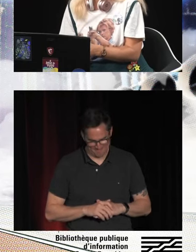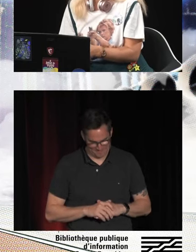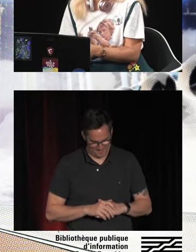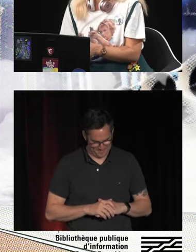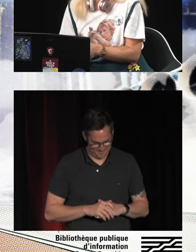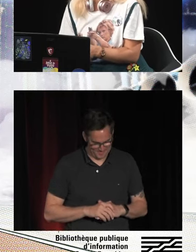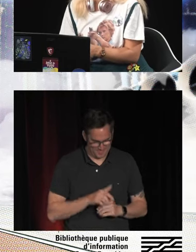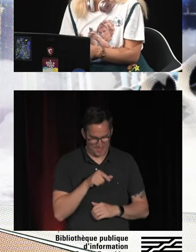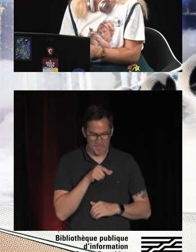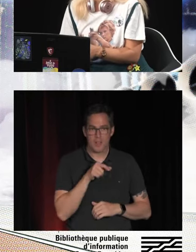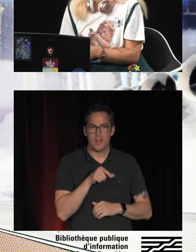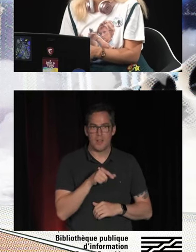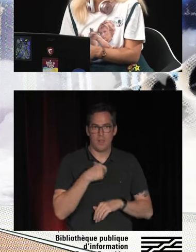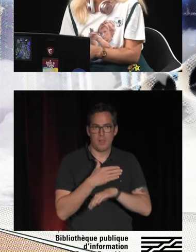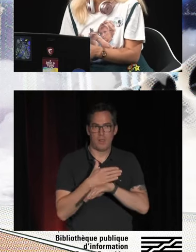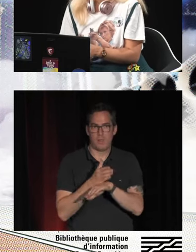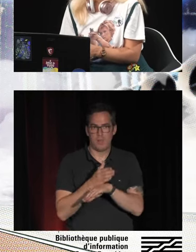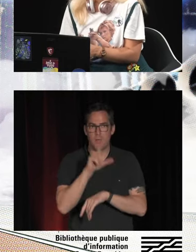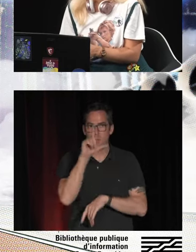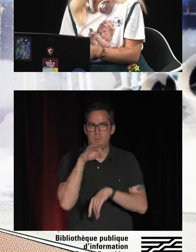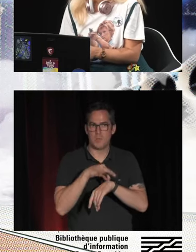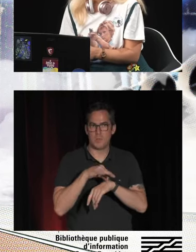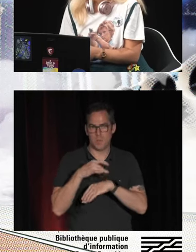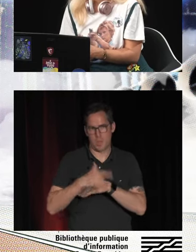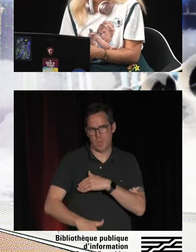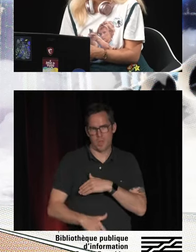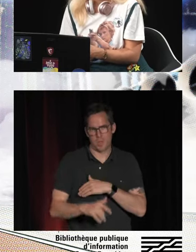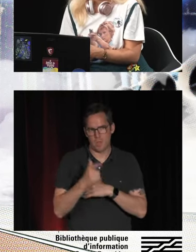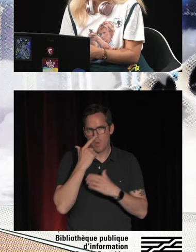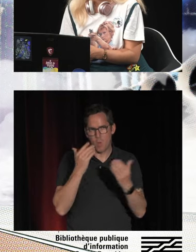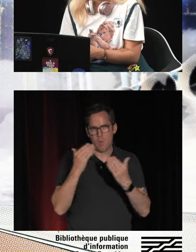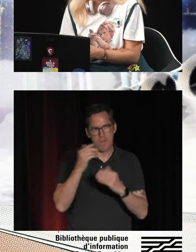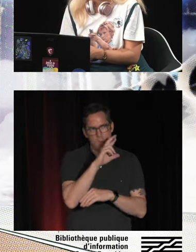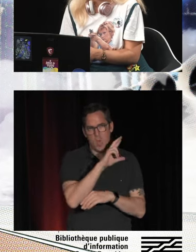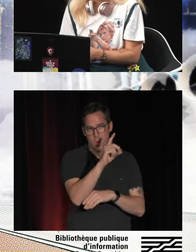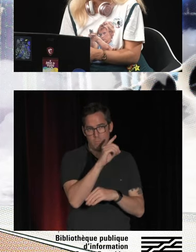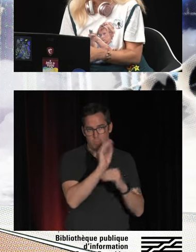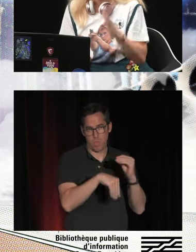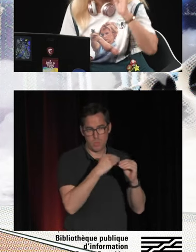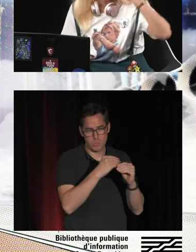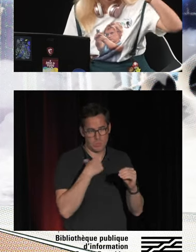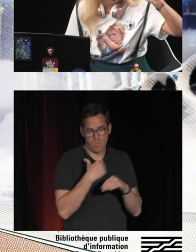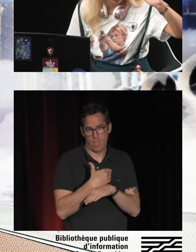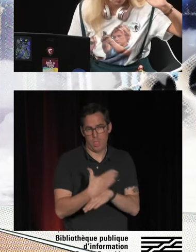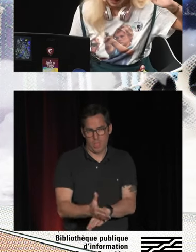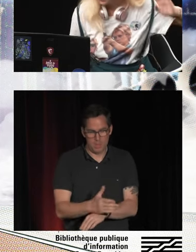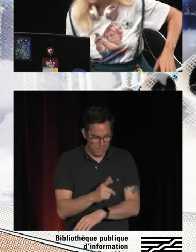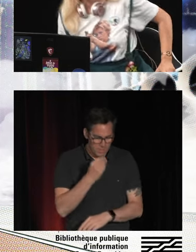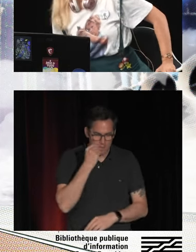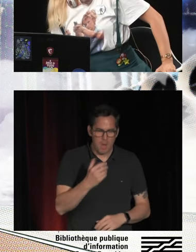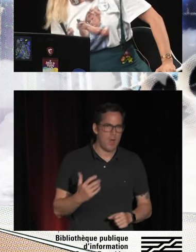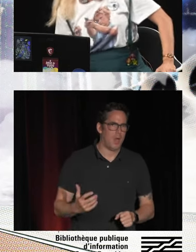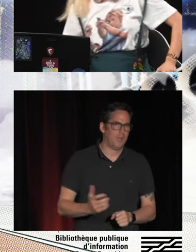Et donc là, pour vous donner une idée, j'ai déjà 2 minutes de retard sur le record du monde. Hein. Pour vous dire à quel point c'est la galère. Mais c'est bon, on a récupéré l'écharpe, tout va bien.